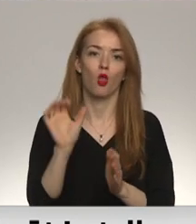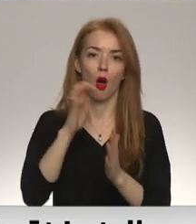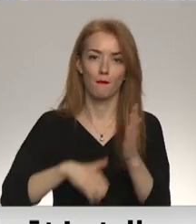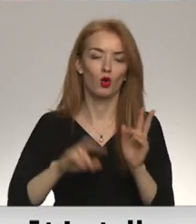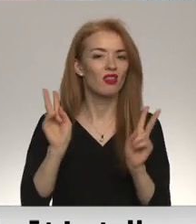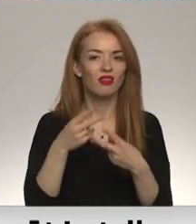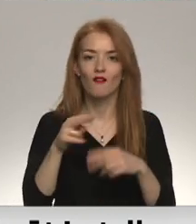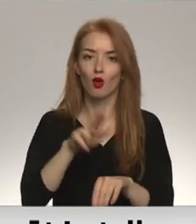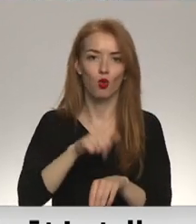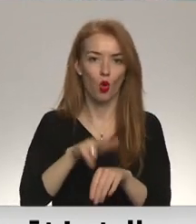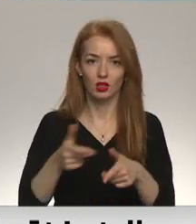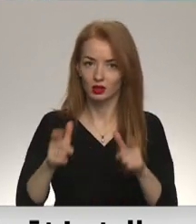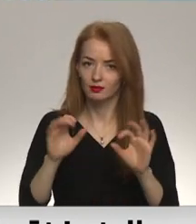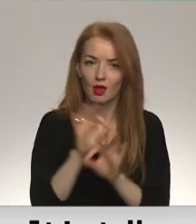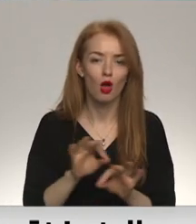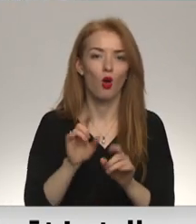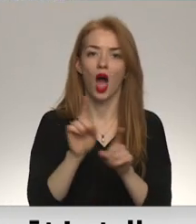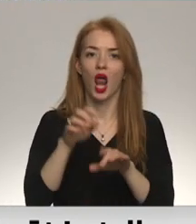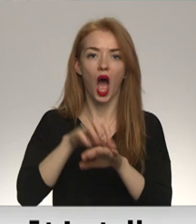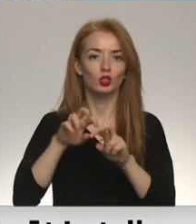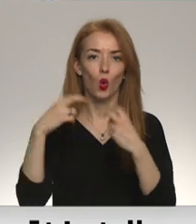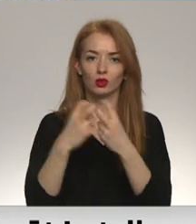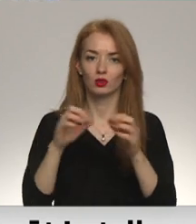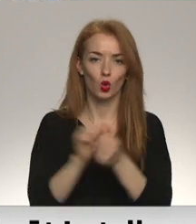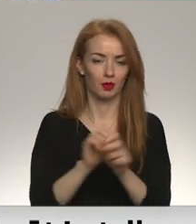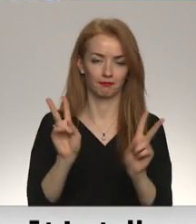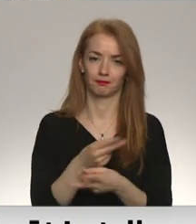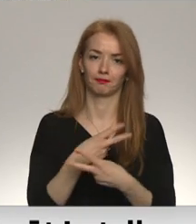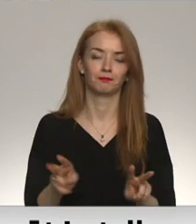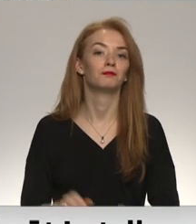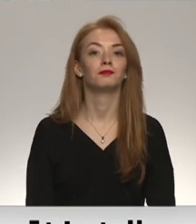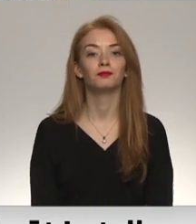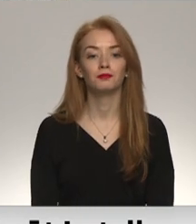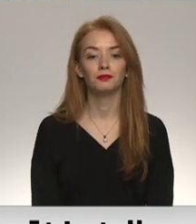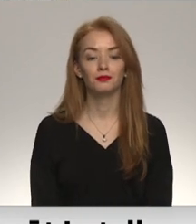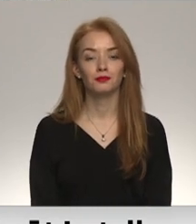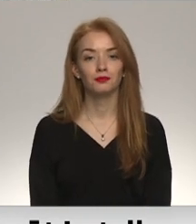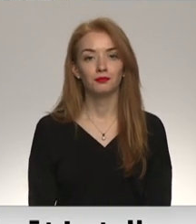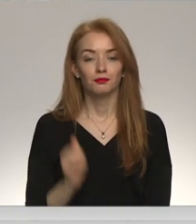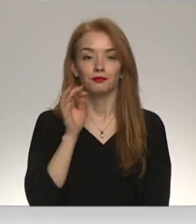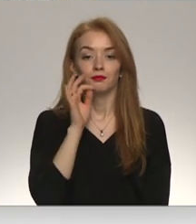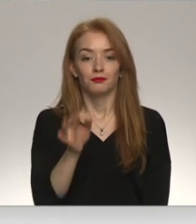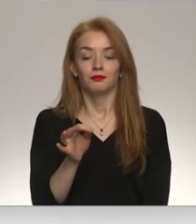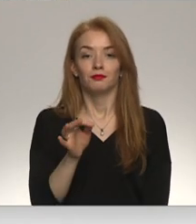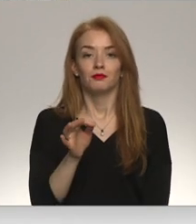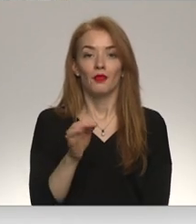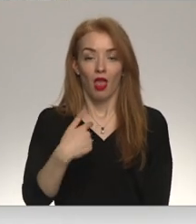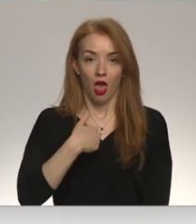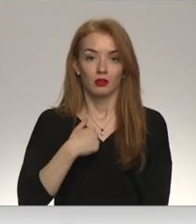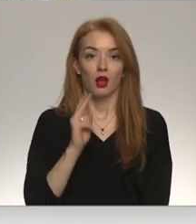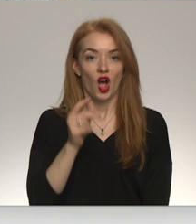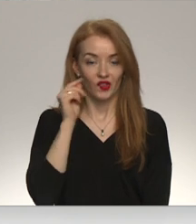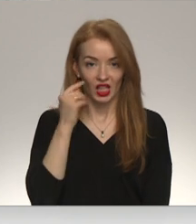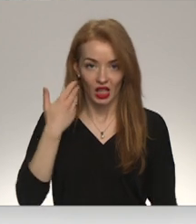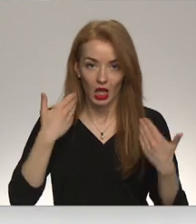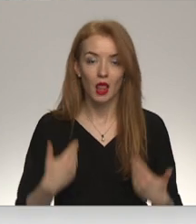nepieciešama policijas izziņa un ārstu konsīlijas slēdziens. Un šajā gadījumā es gan kā vīrietis, gan kā